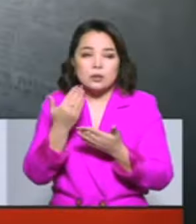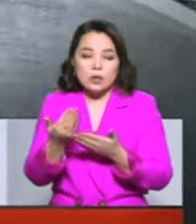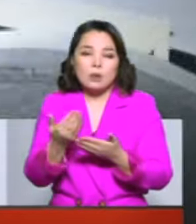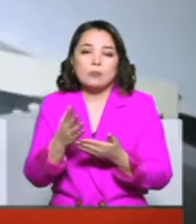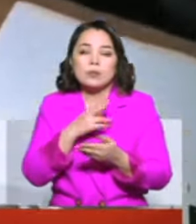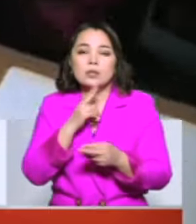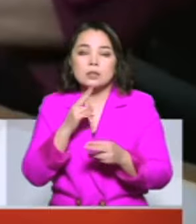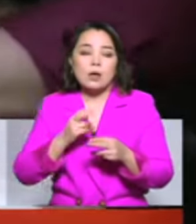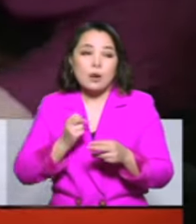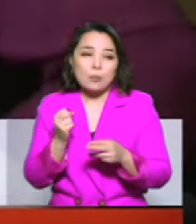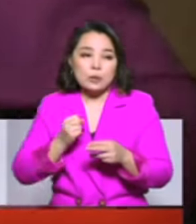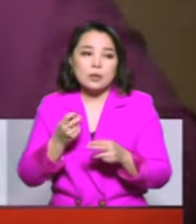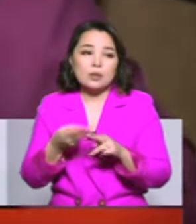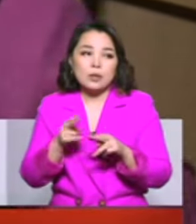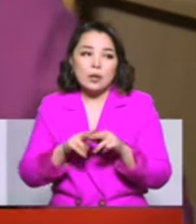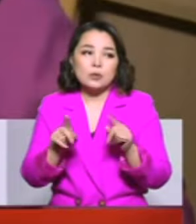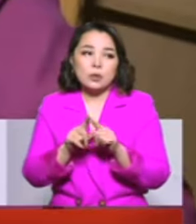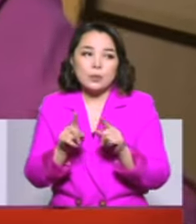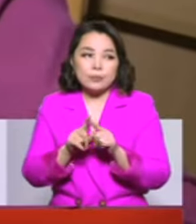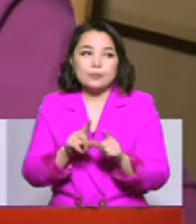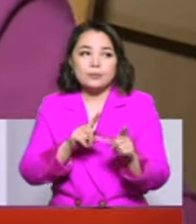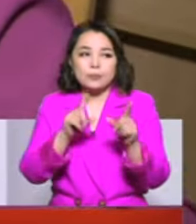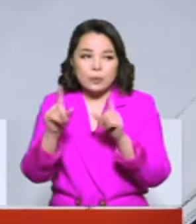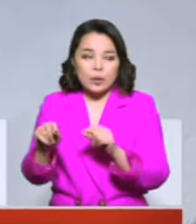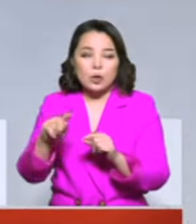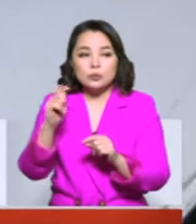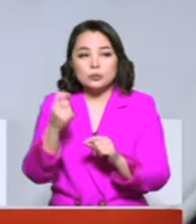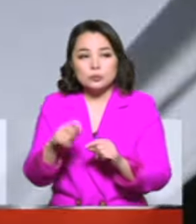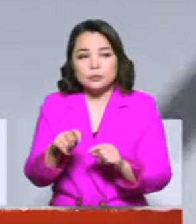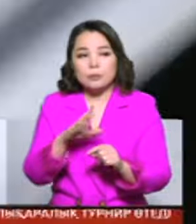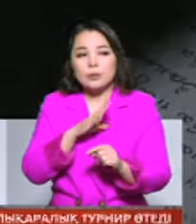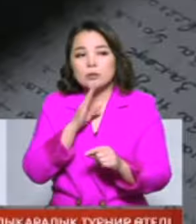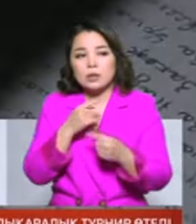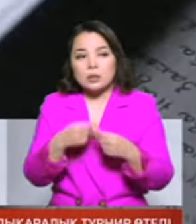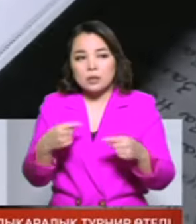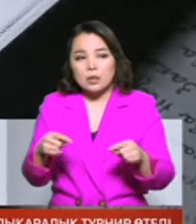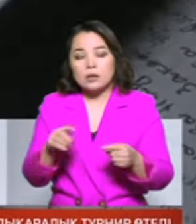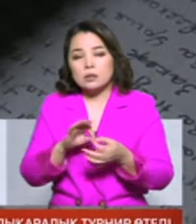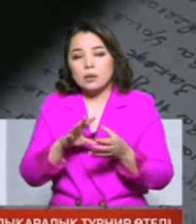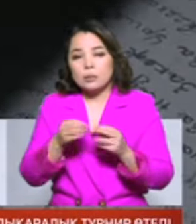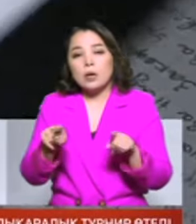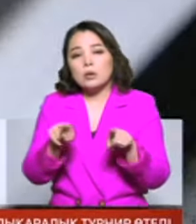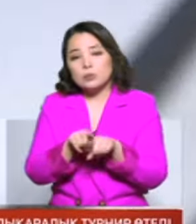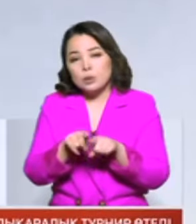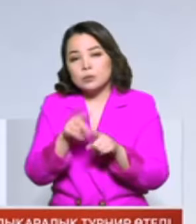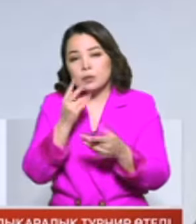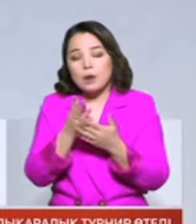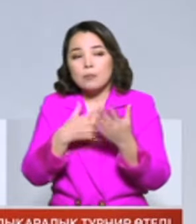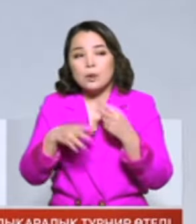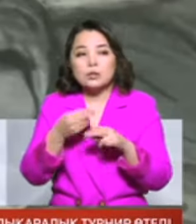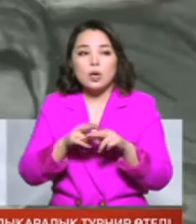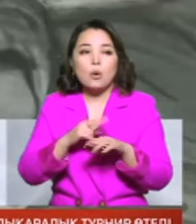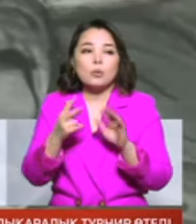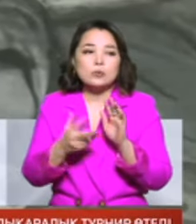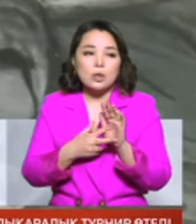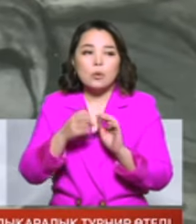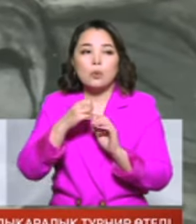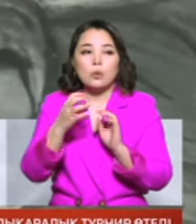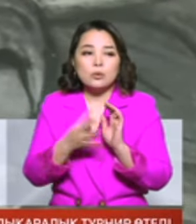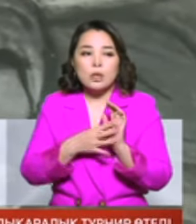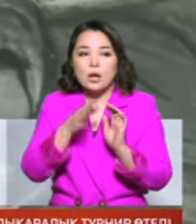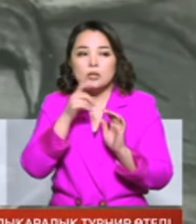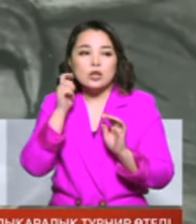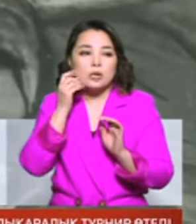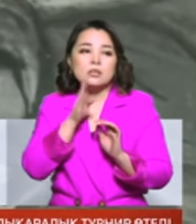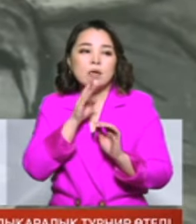қос құрбы қиыр шығыс майданында байланысшы болған, соғысқа аттанған өзге қыздардың да тағдыры осыған ұқсас. Бәрде 18-19 жастағы